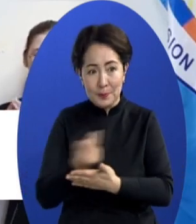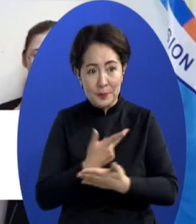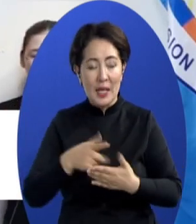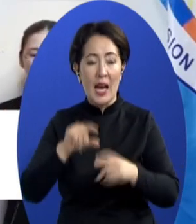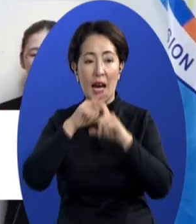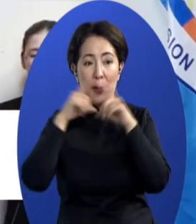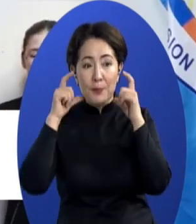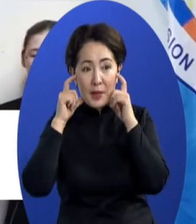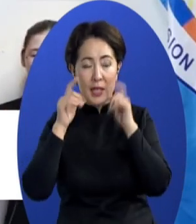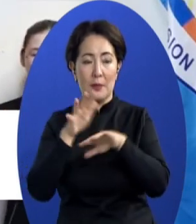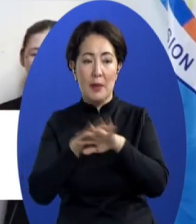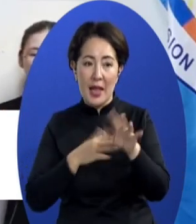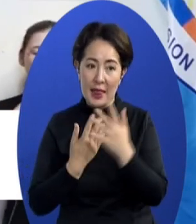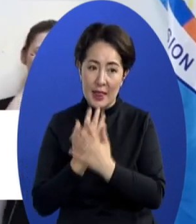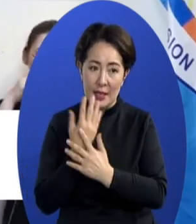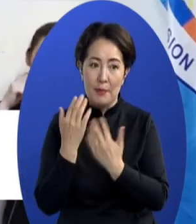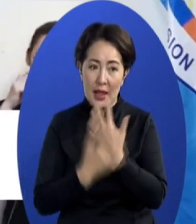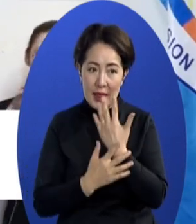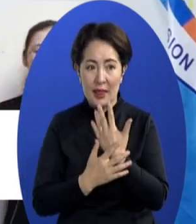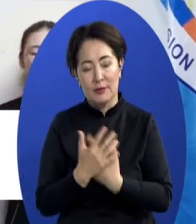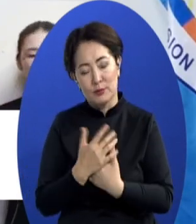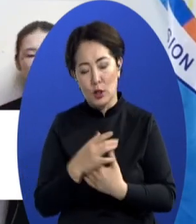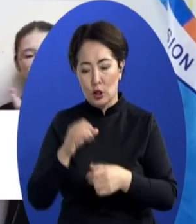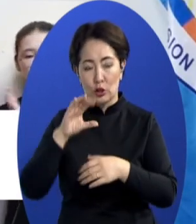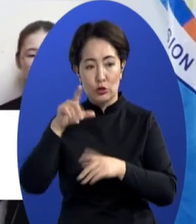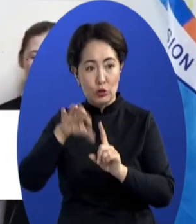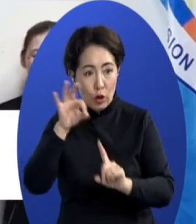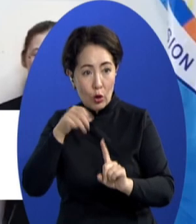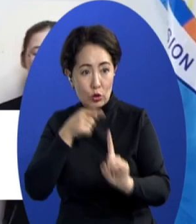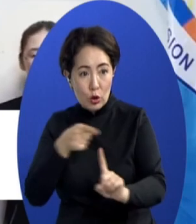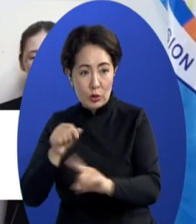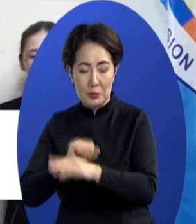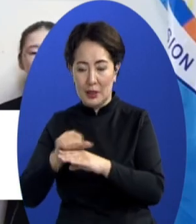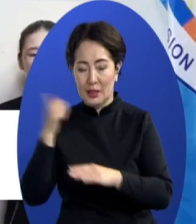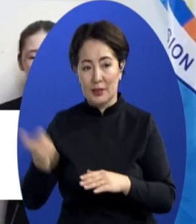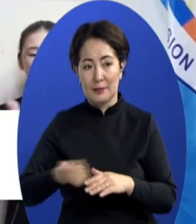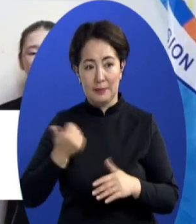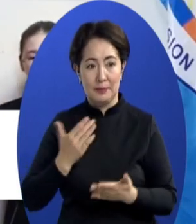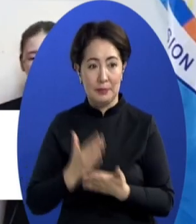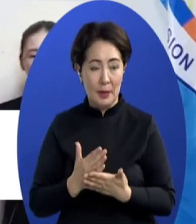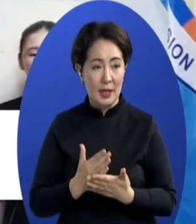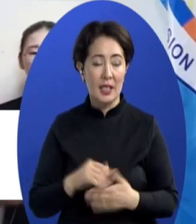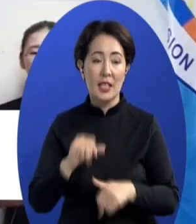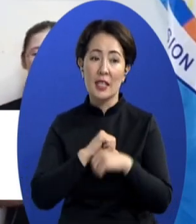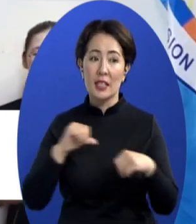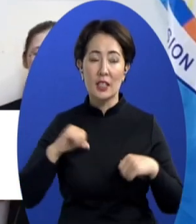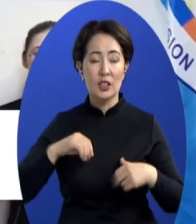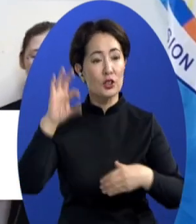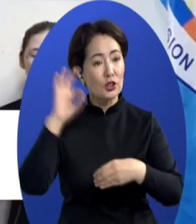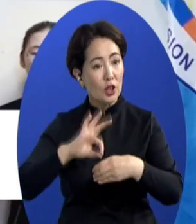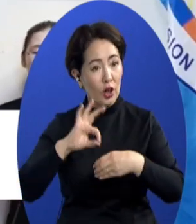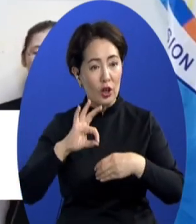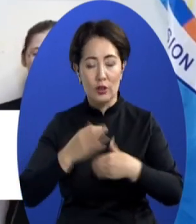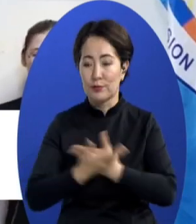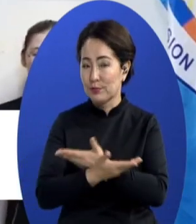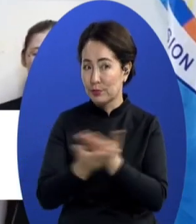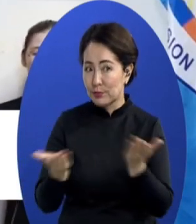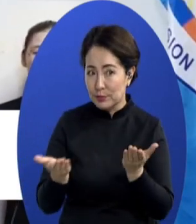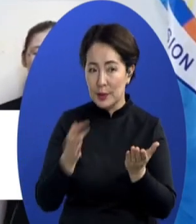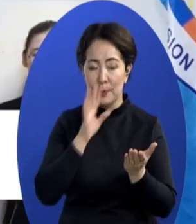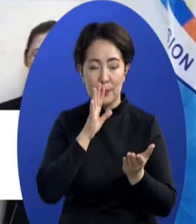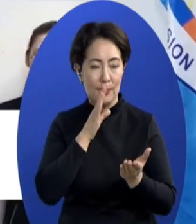хаалт, бэйлийн зэргийг сонгогчдод зориулан бэлтгээд байна. Иргэд сонгогчдоо,